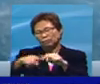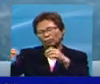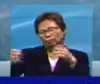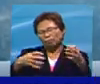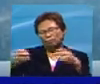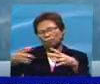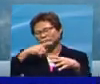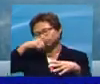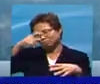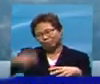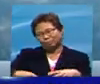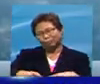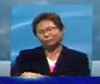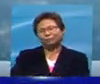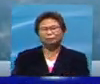mana-mana